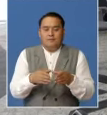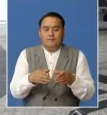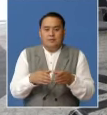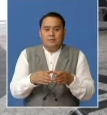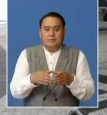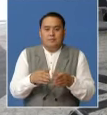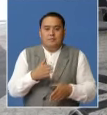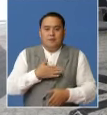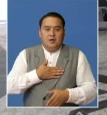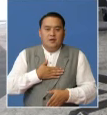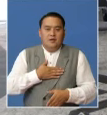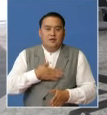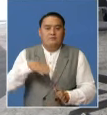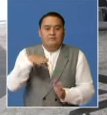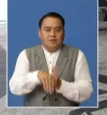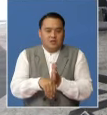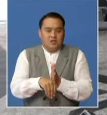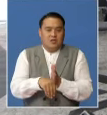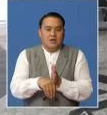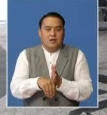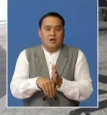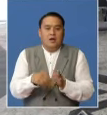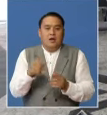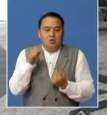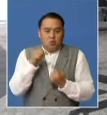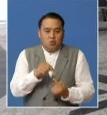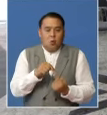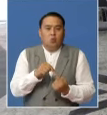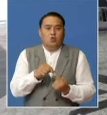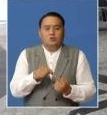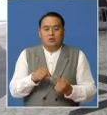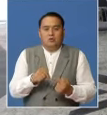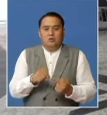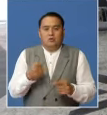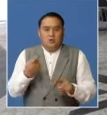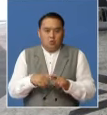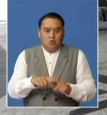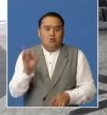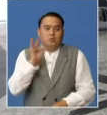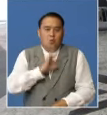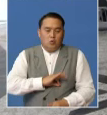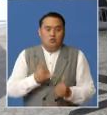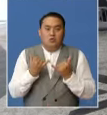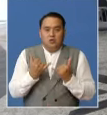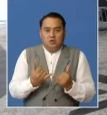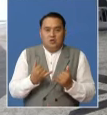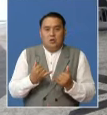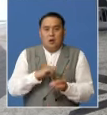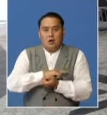агробизнеса, которые уже внедрили элементов точного земледелия, которые уже они